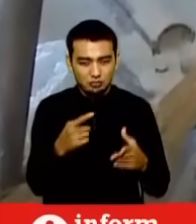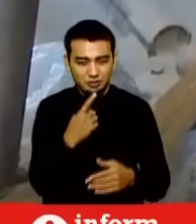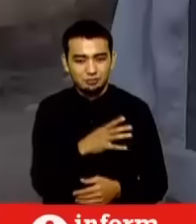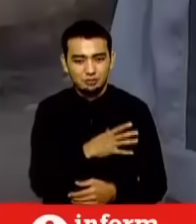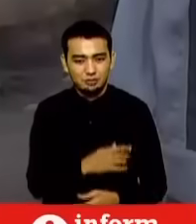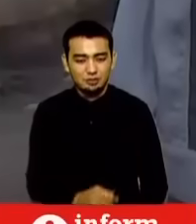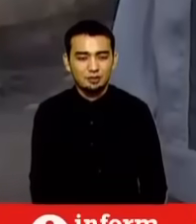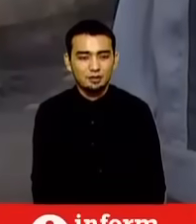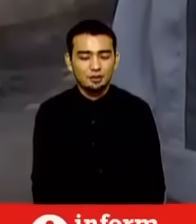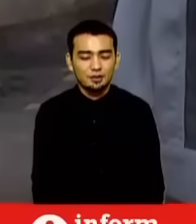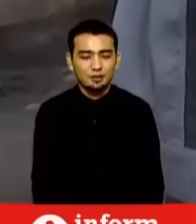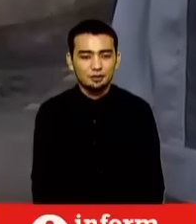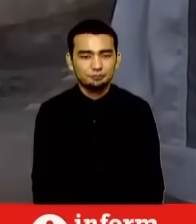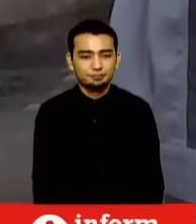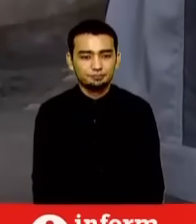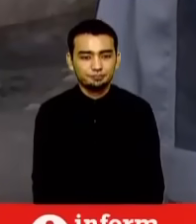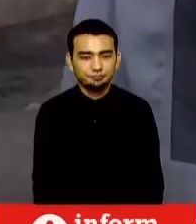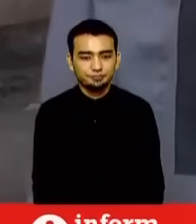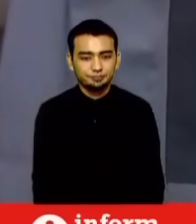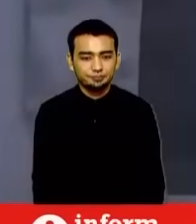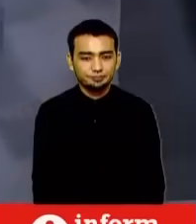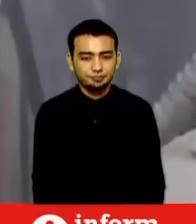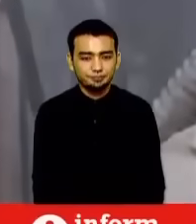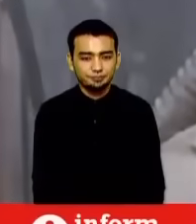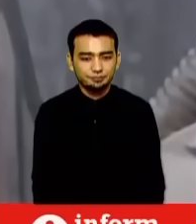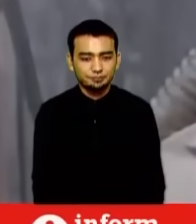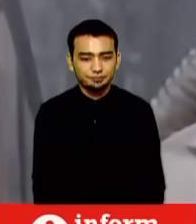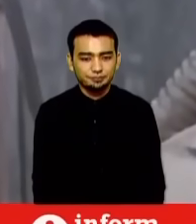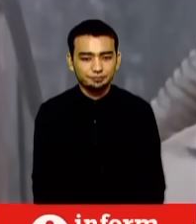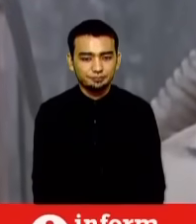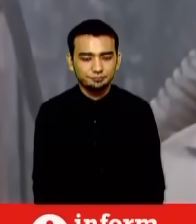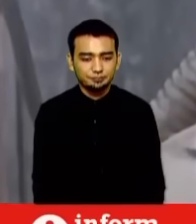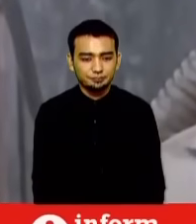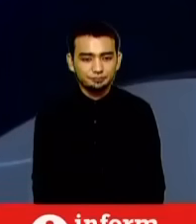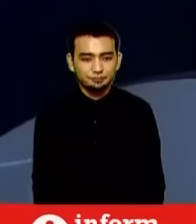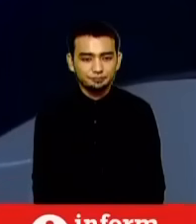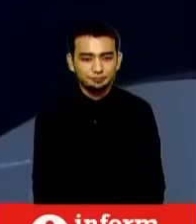ықтимал. Нұрболат Жаңабекұлы, Сергей Шуйский, Информбюро, Алматы.